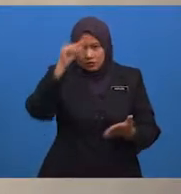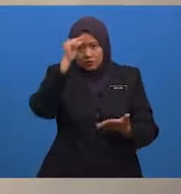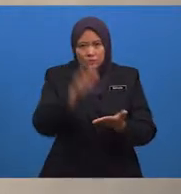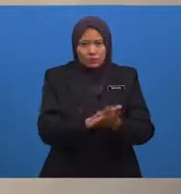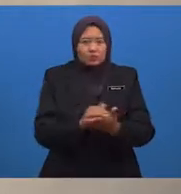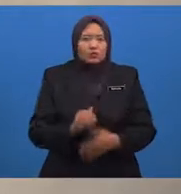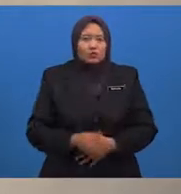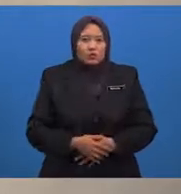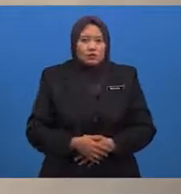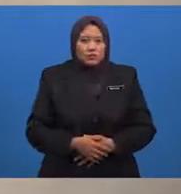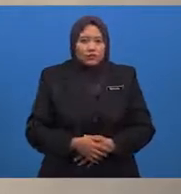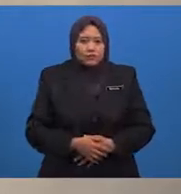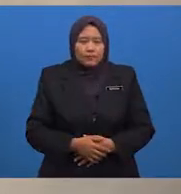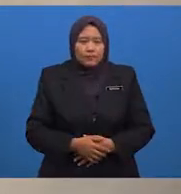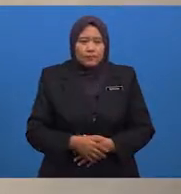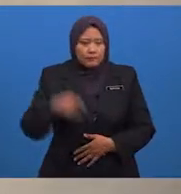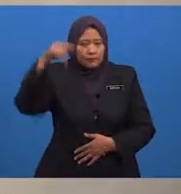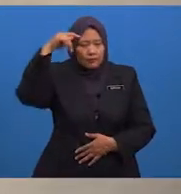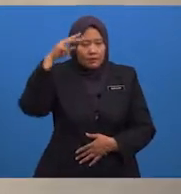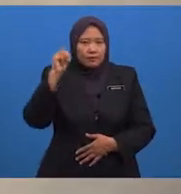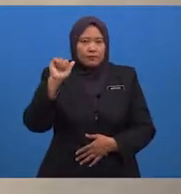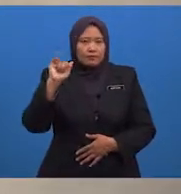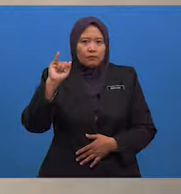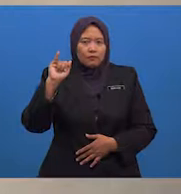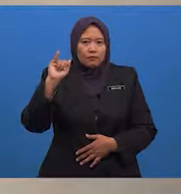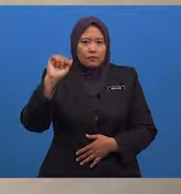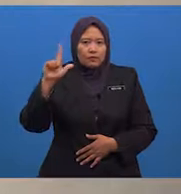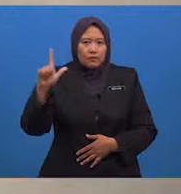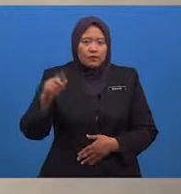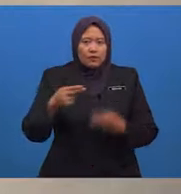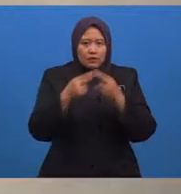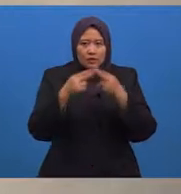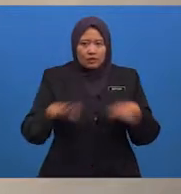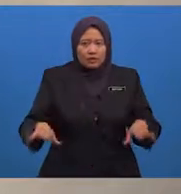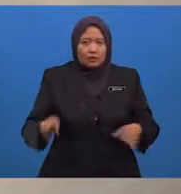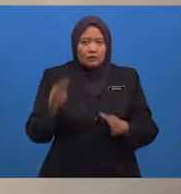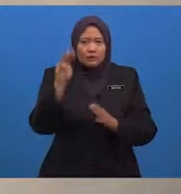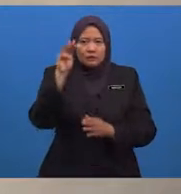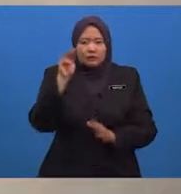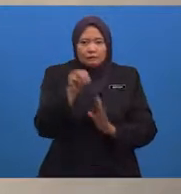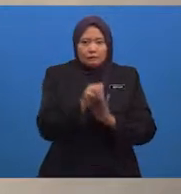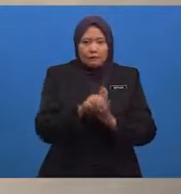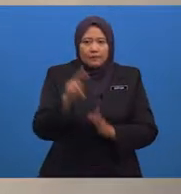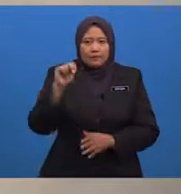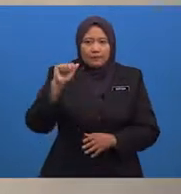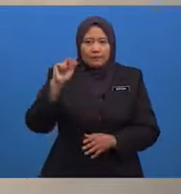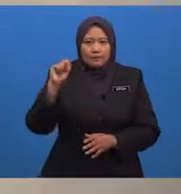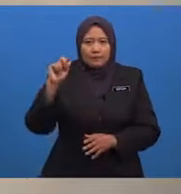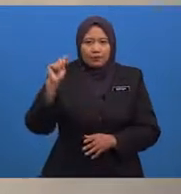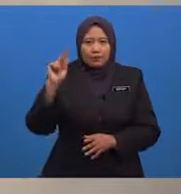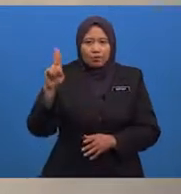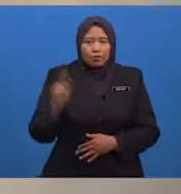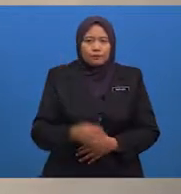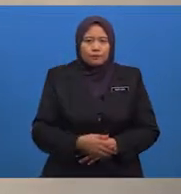C. Hayati dan Farid kehilangan bapa, D. Fauzia memperoleh